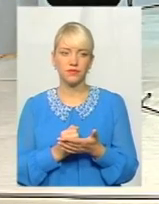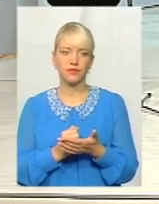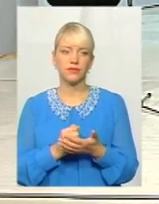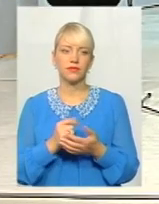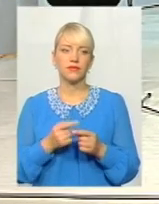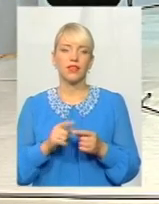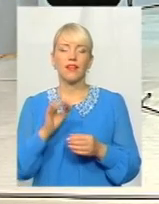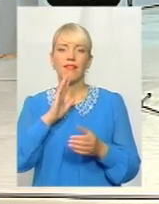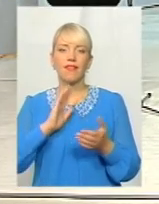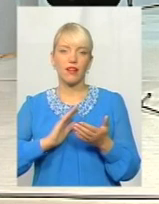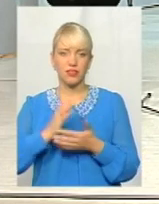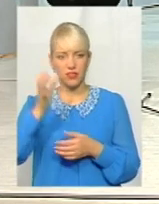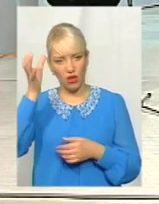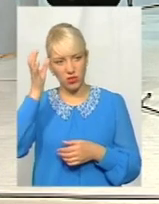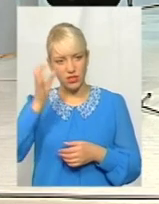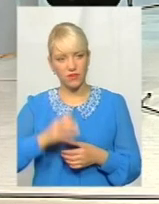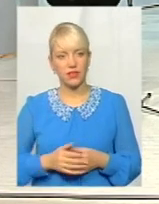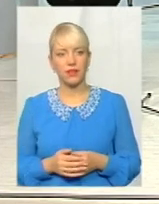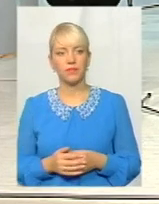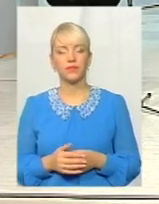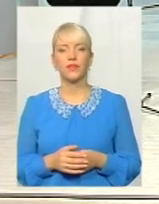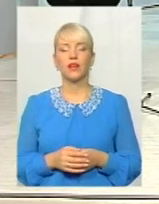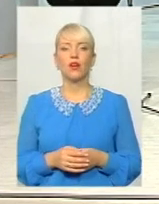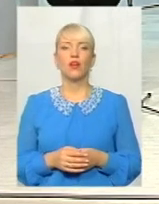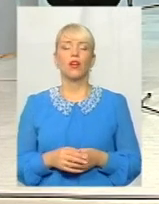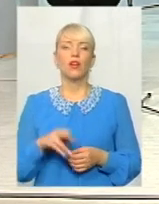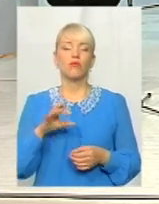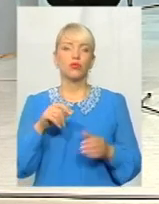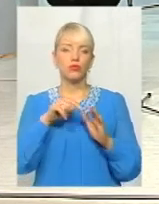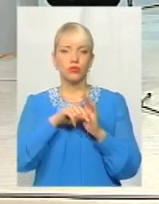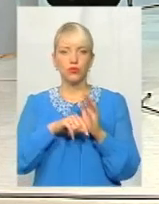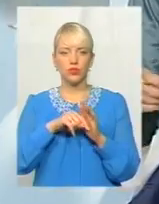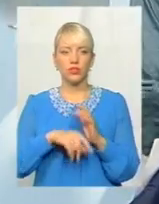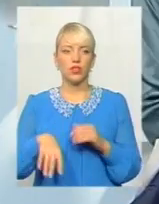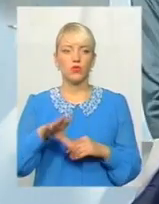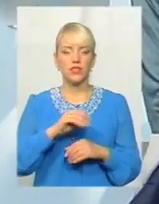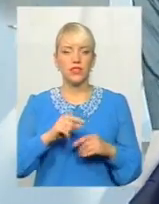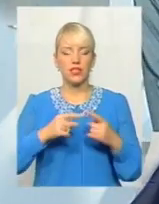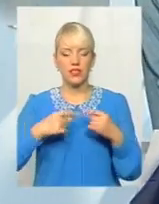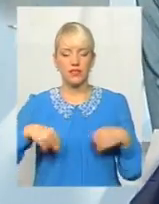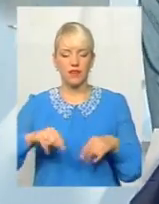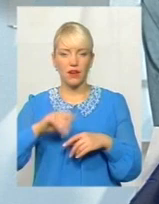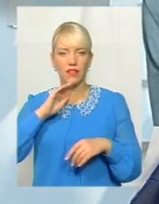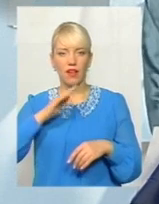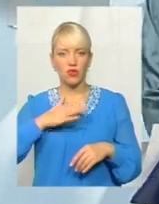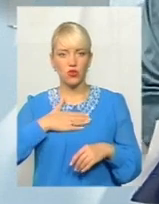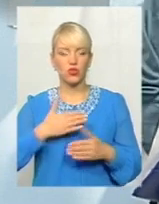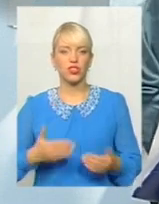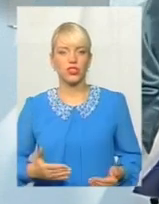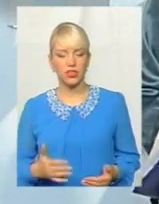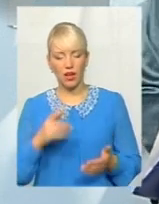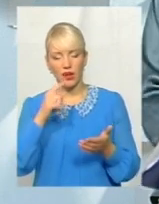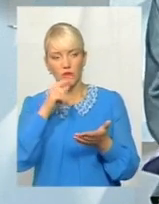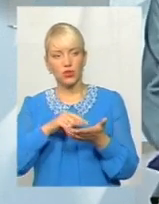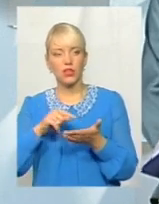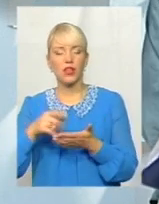Якісна освіта доступна всім. Тобто, по суті, всіх сфер нашого життя торкається. Так, якщо поглянути